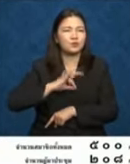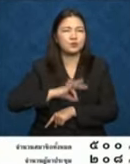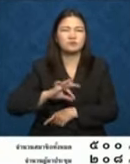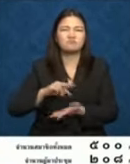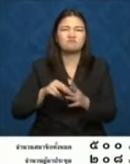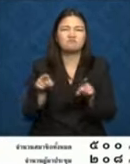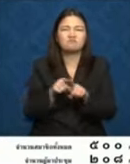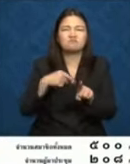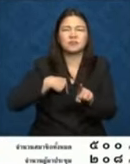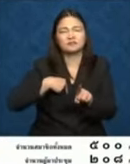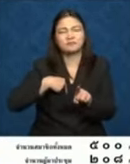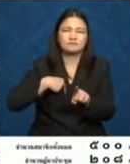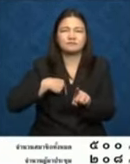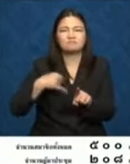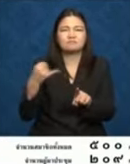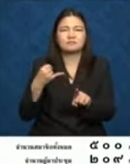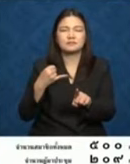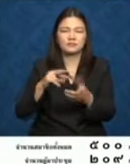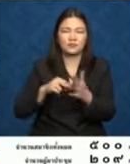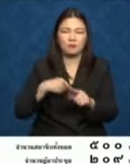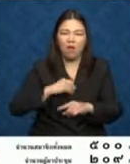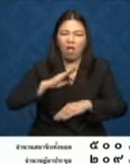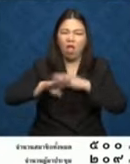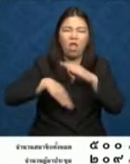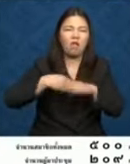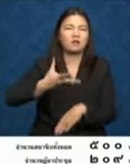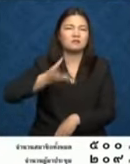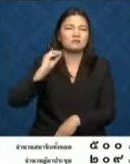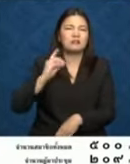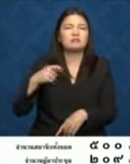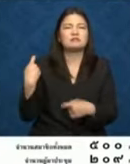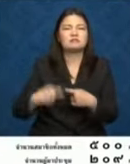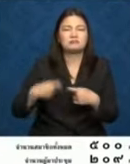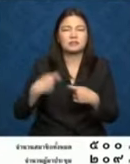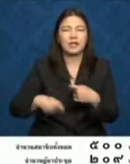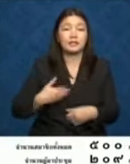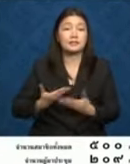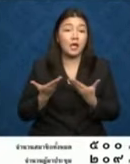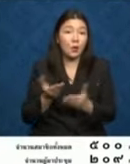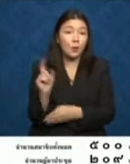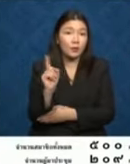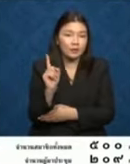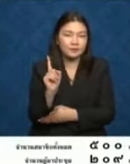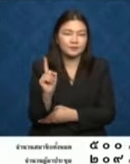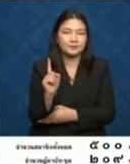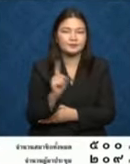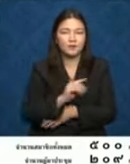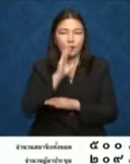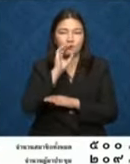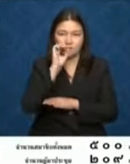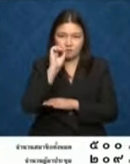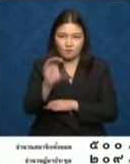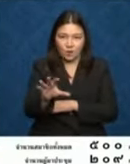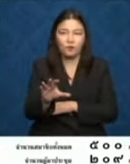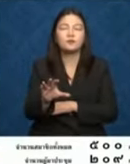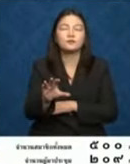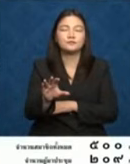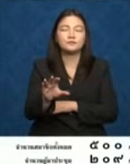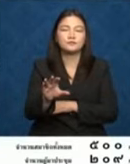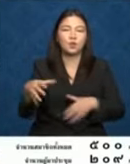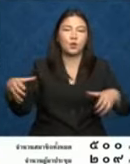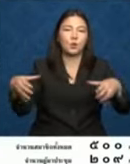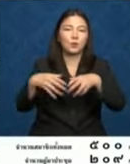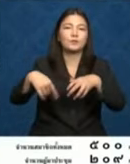าวบ้านที่จะสามารถเติบโตต่อไปได้ในอนาคตค่ะดิฉันจึงขอเรียนท่านประธานผ่านไปยังหน่วยงานที่เกี่ยวข้อง